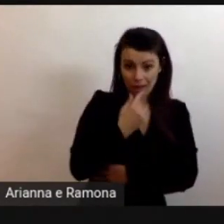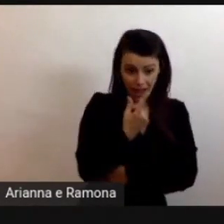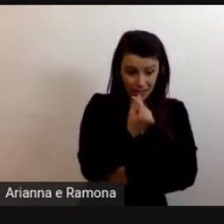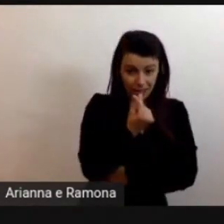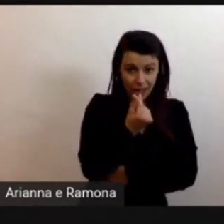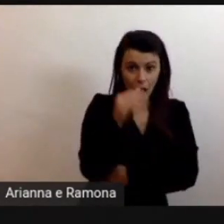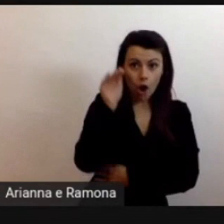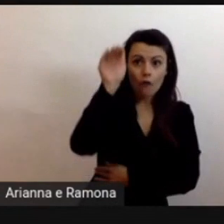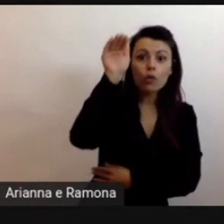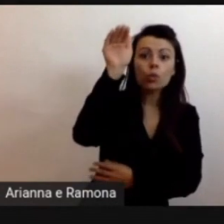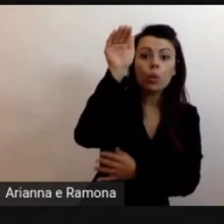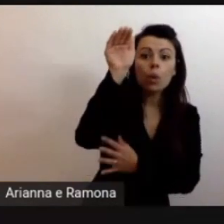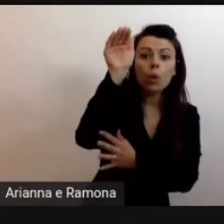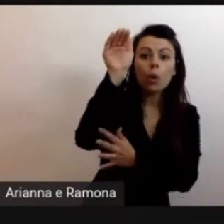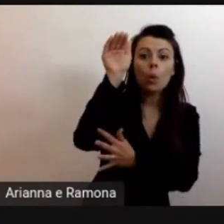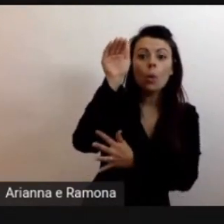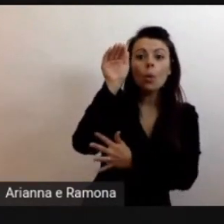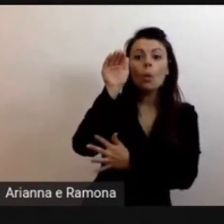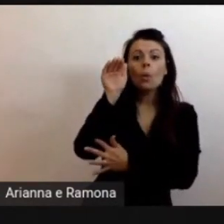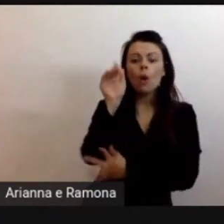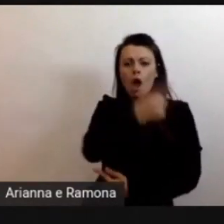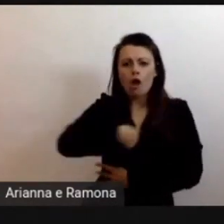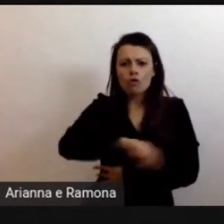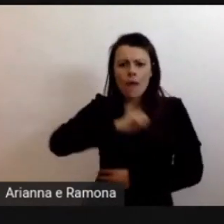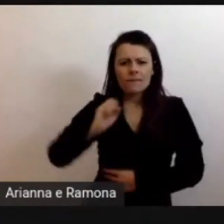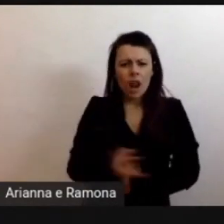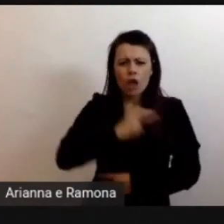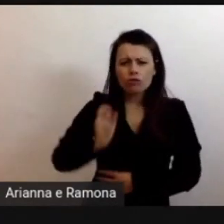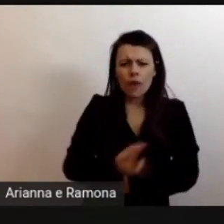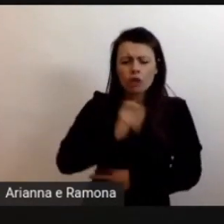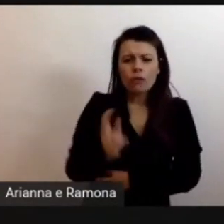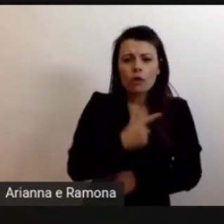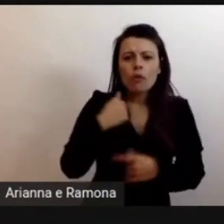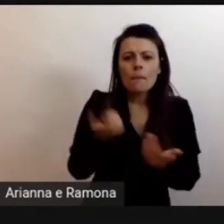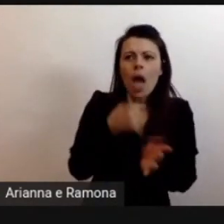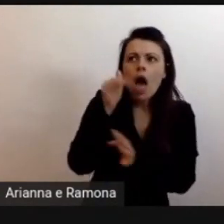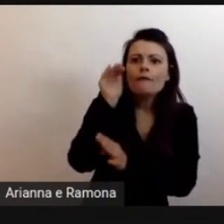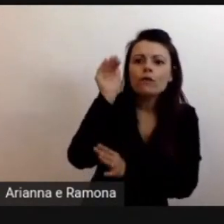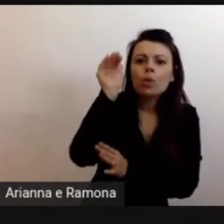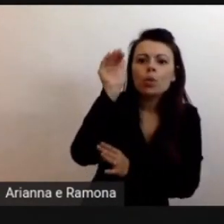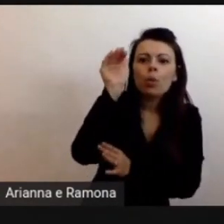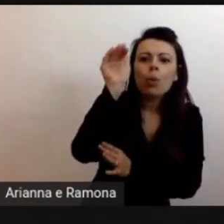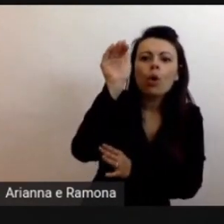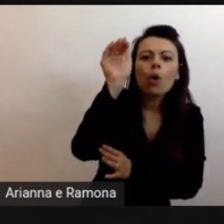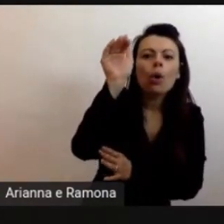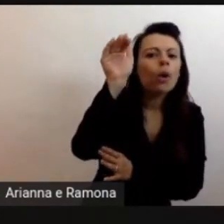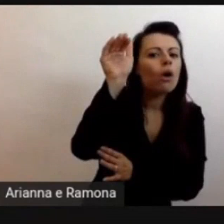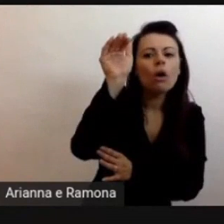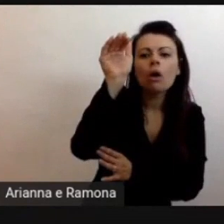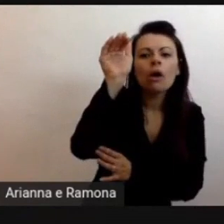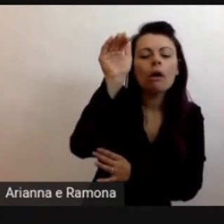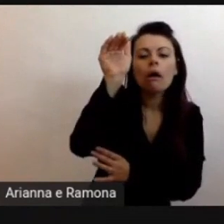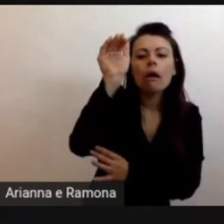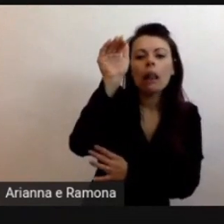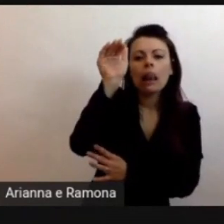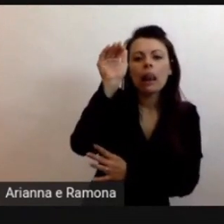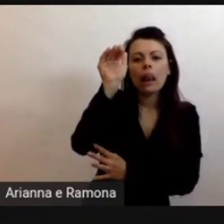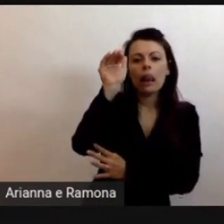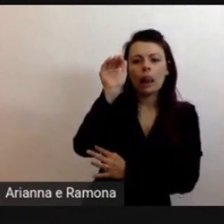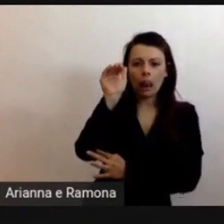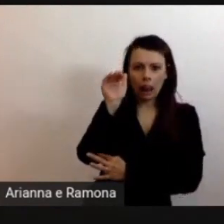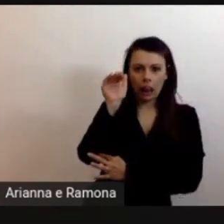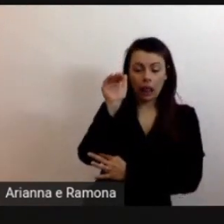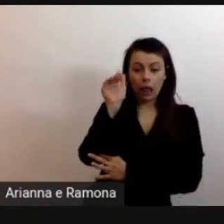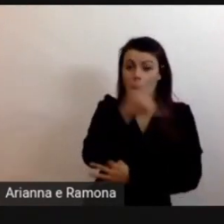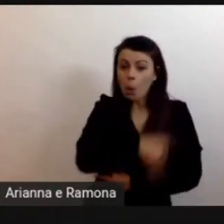accorciando per quanto veloci si va da questo futuro già stecco arretra davanti a lui se infine come la pensiamo